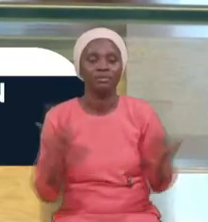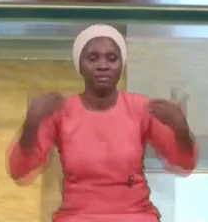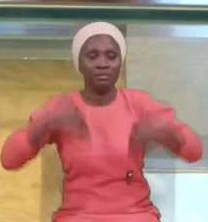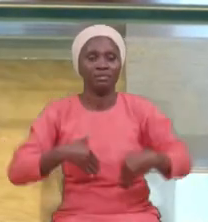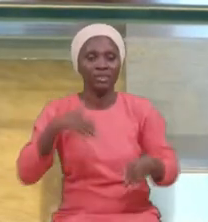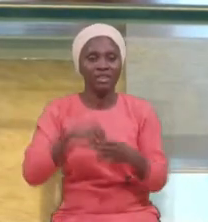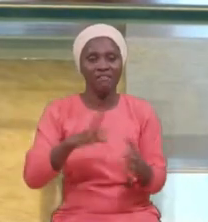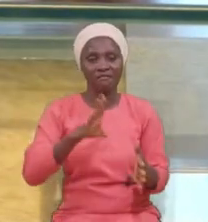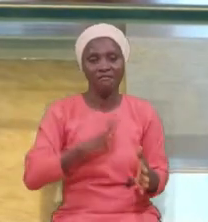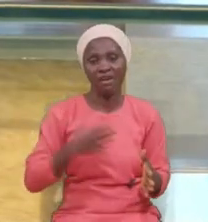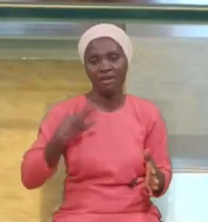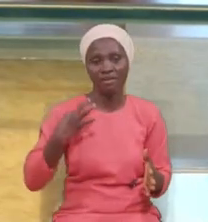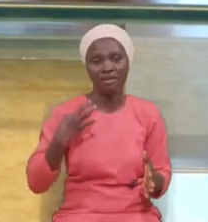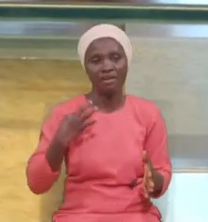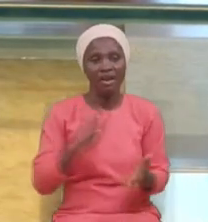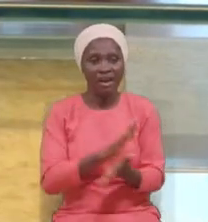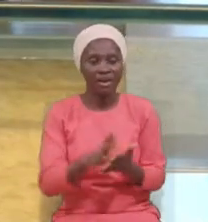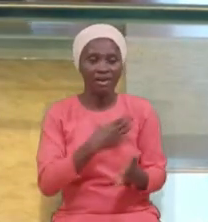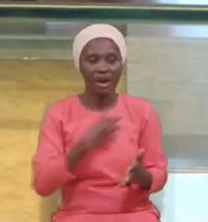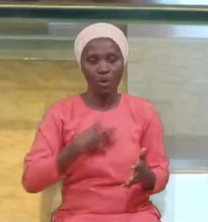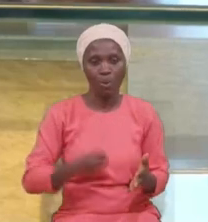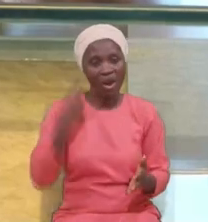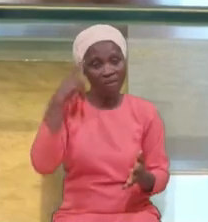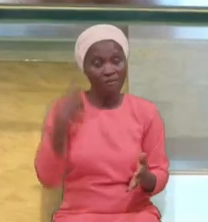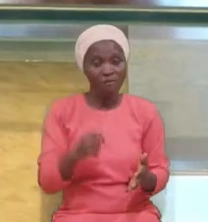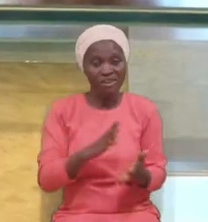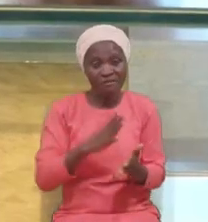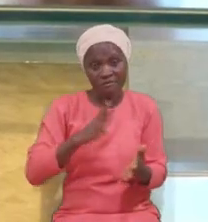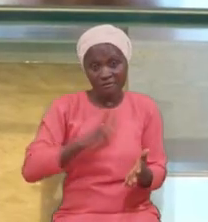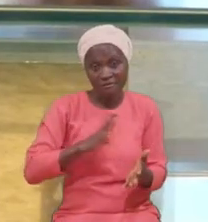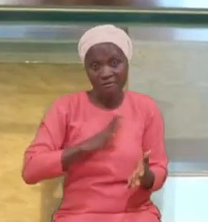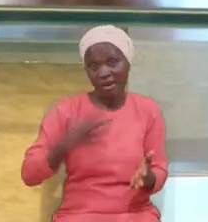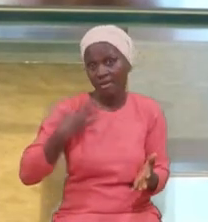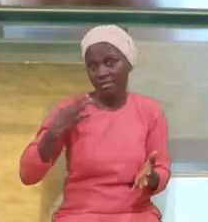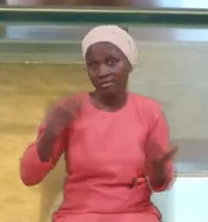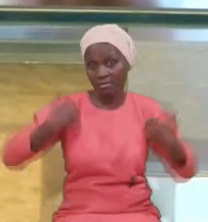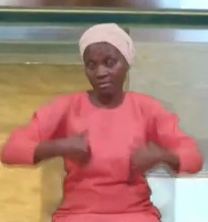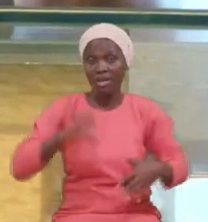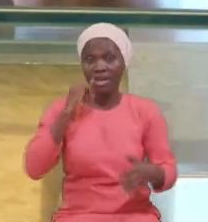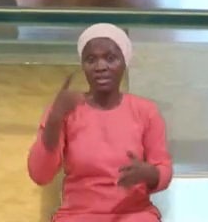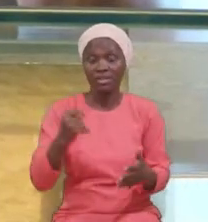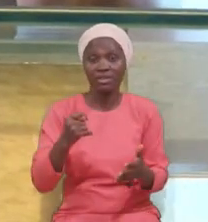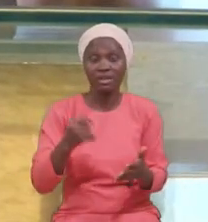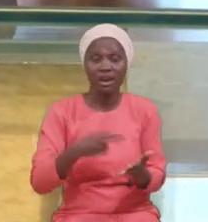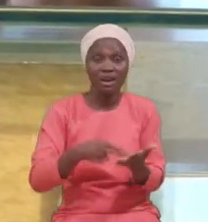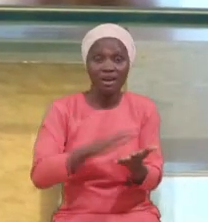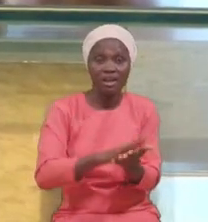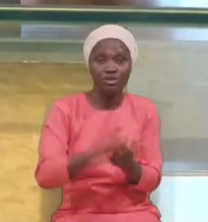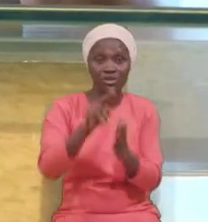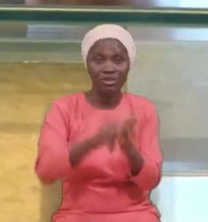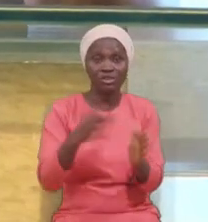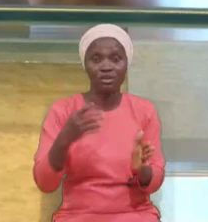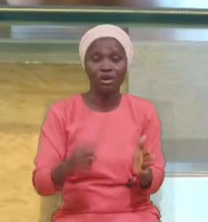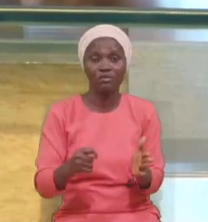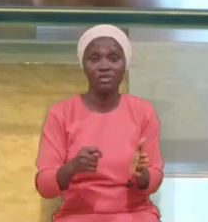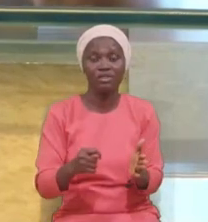lin éclatant pur. Car le fin lin, ce sont les œuvres justes des saints. C'est le don